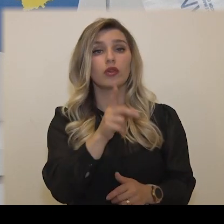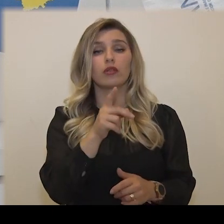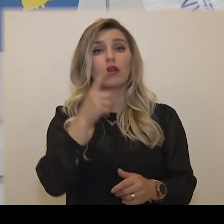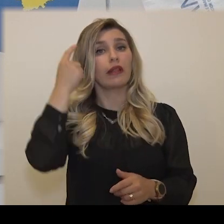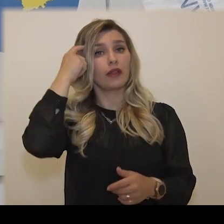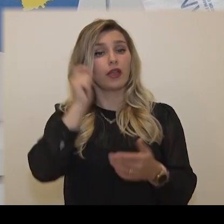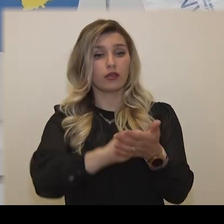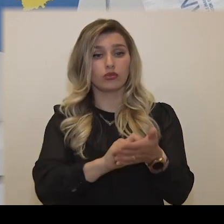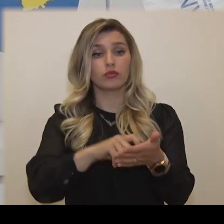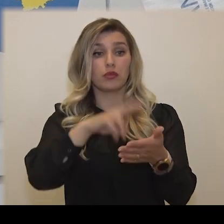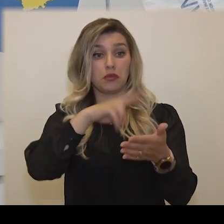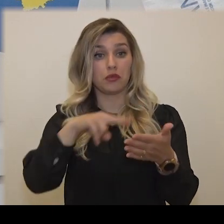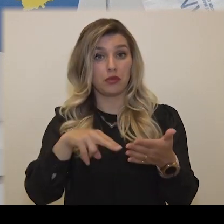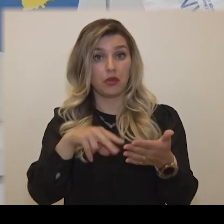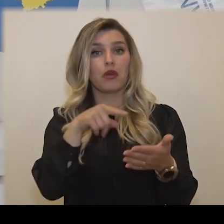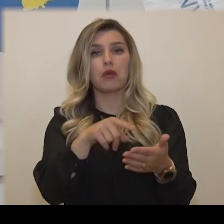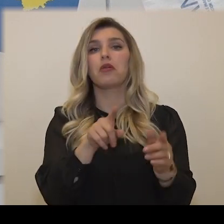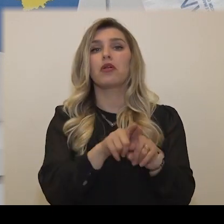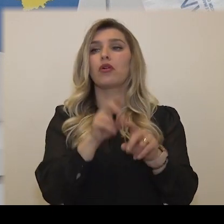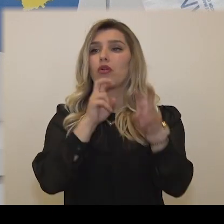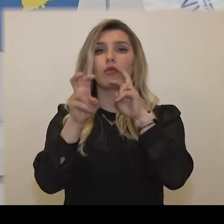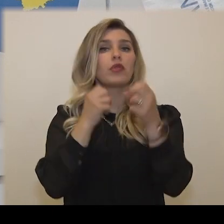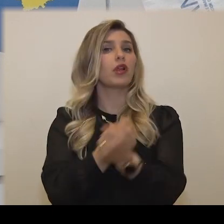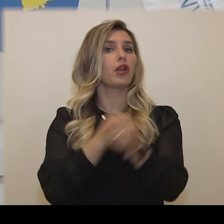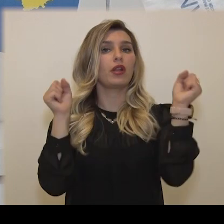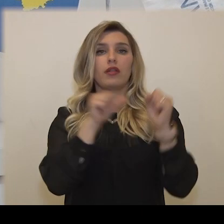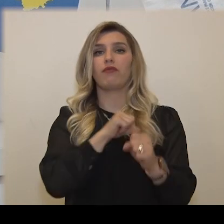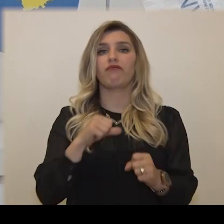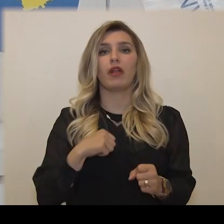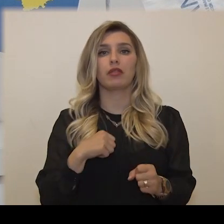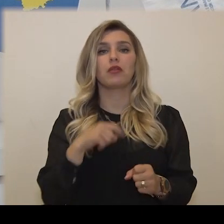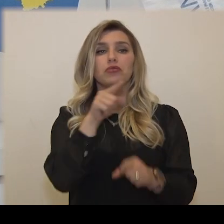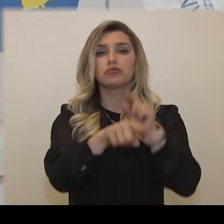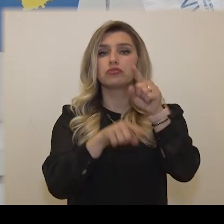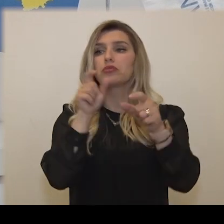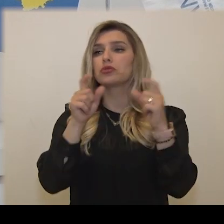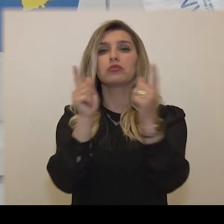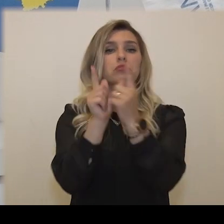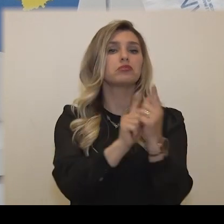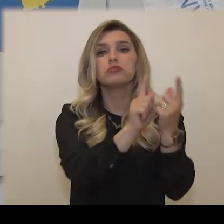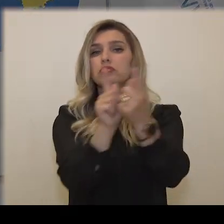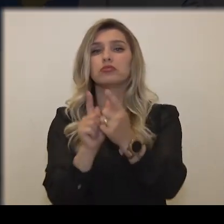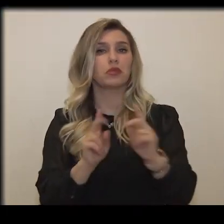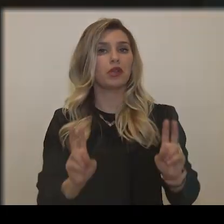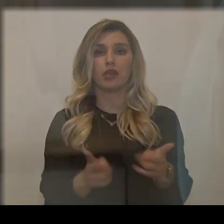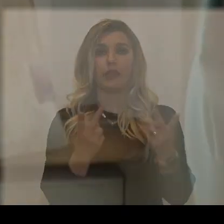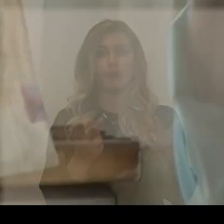shkrim leximin, e din shkrim leximin, atëherë ka me komunikuar edhe me mua edhe me juve edhe me gjithkanin shumë